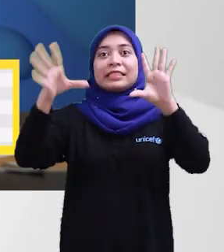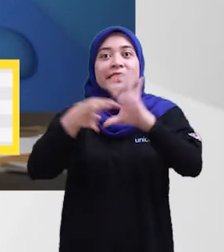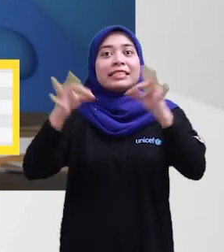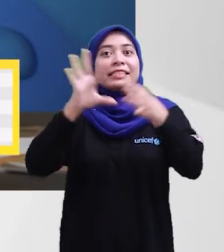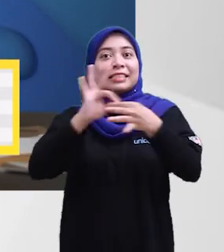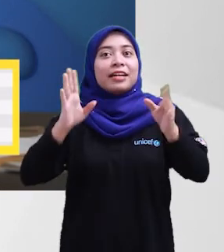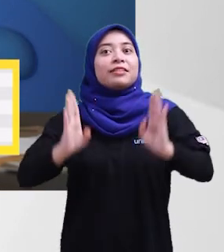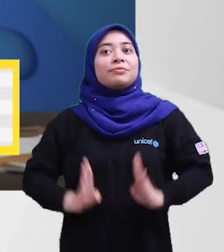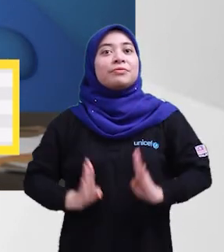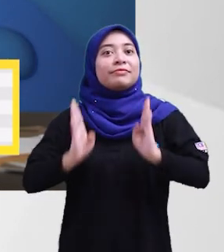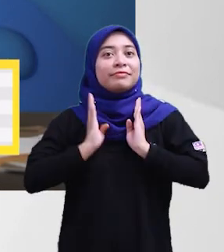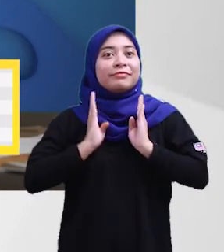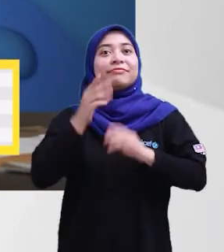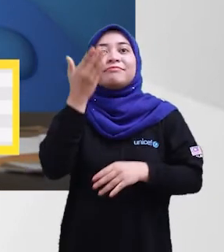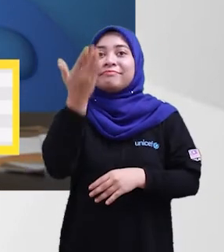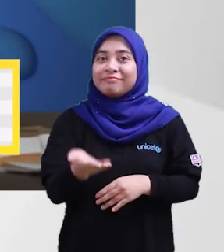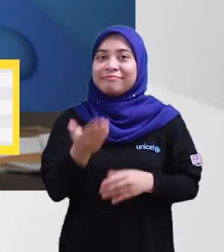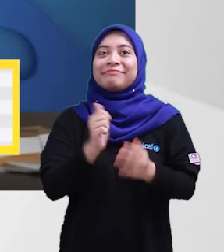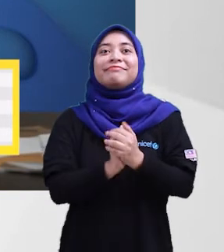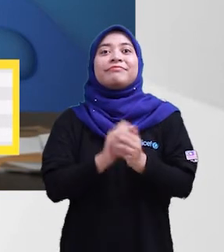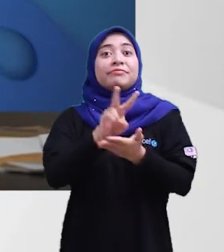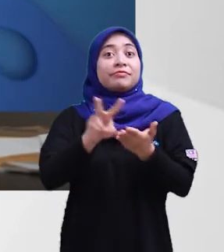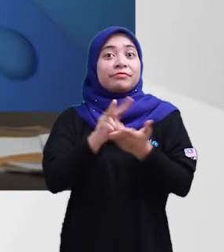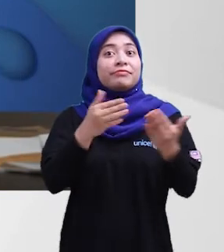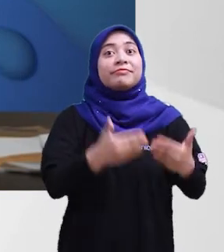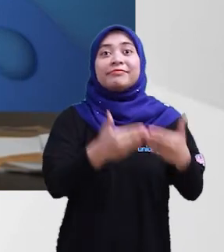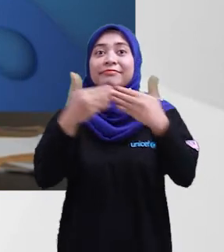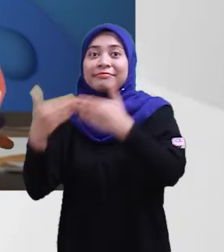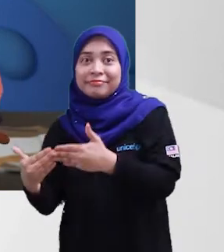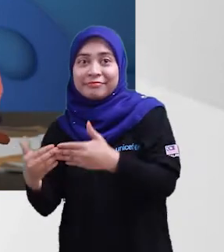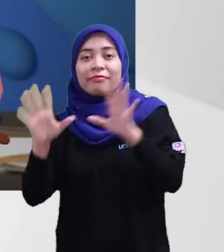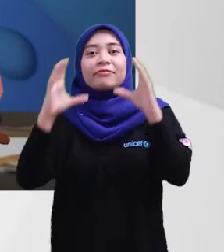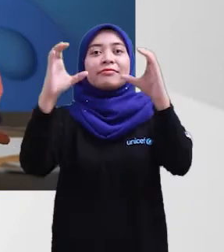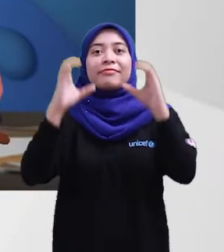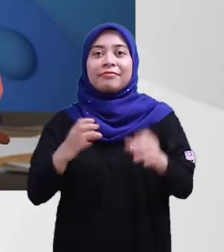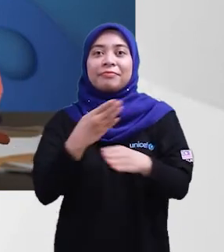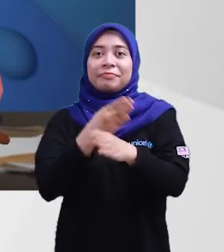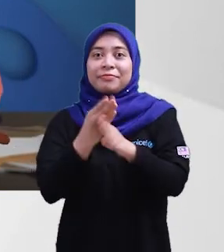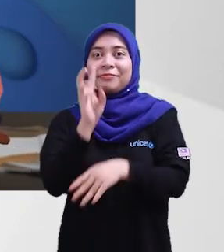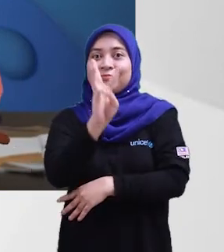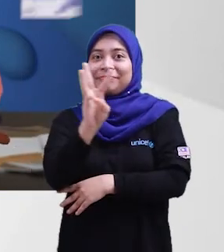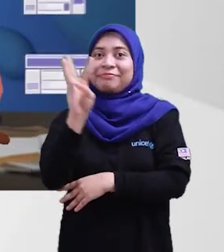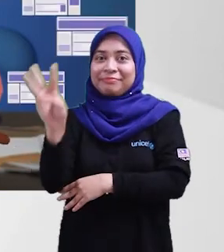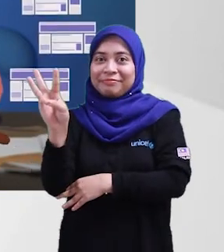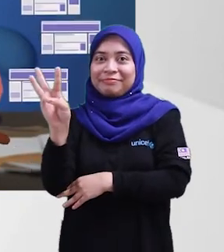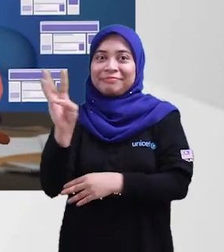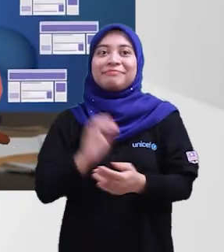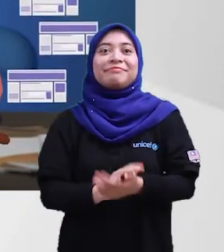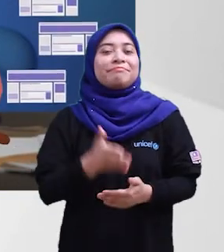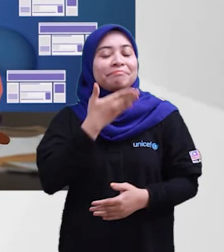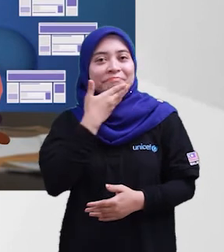lagi halaman yang menceritakan biodata diri anda. Dalam video yang seterusnya, kita akan melihat cara untuk mereka bentuk